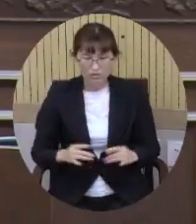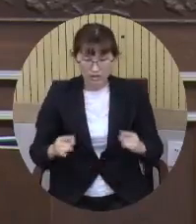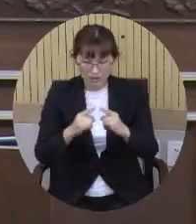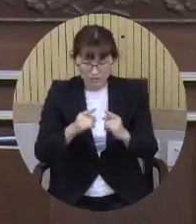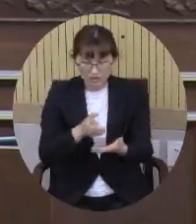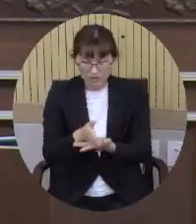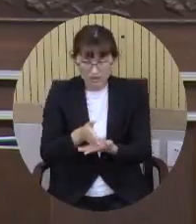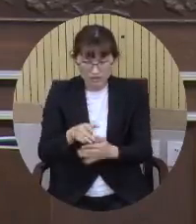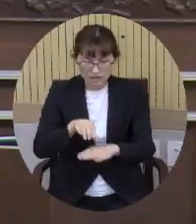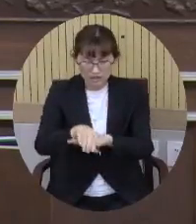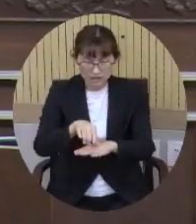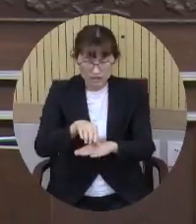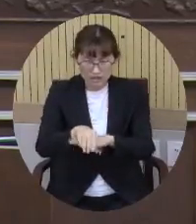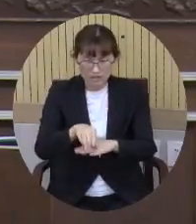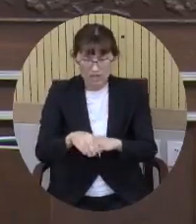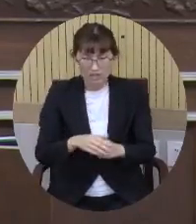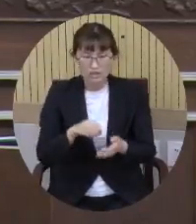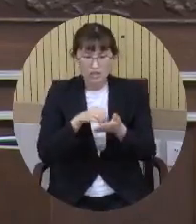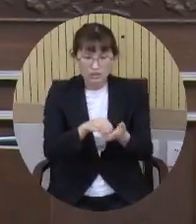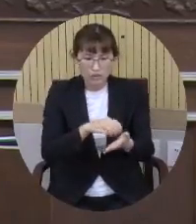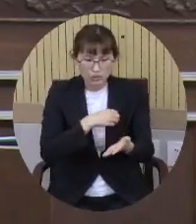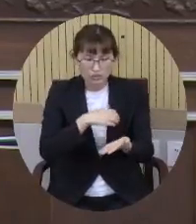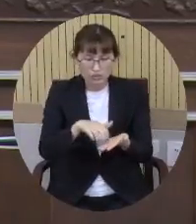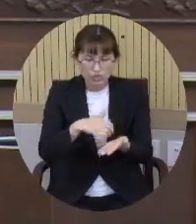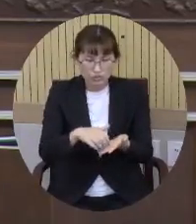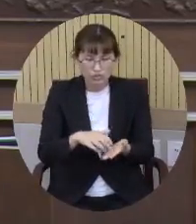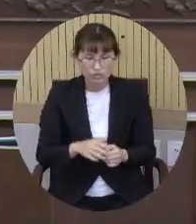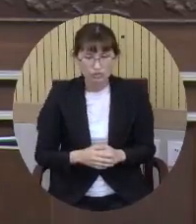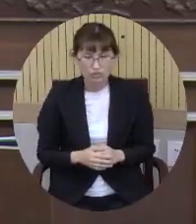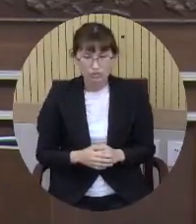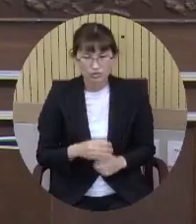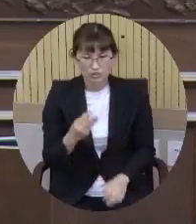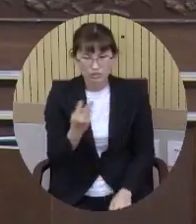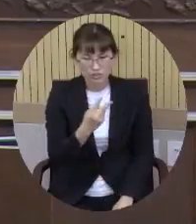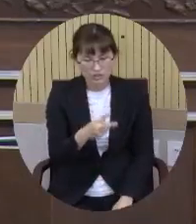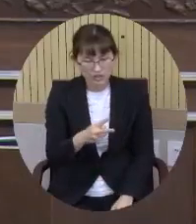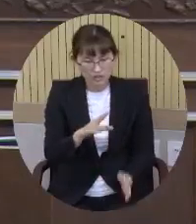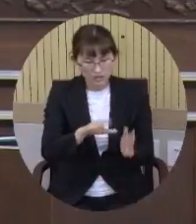2019년 3,002대에서 2021년